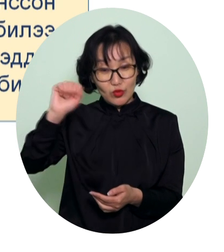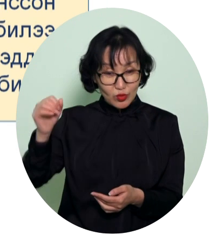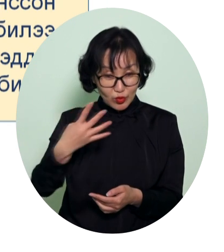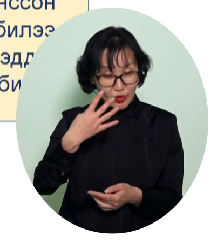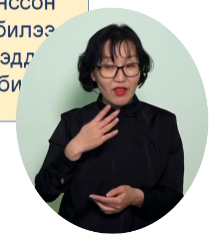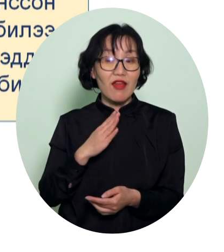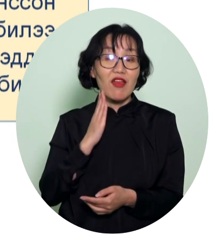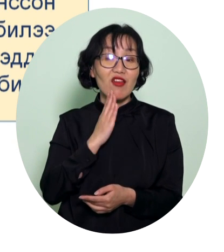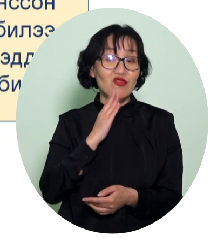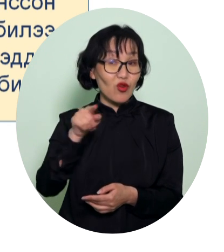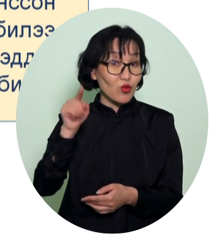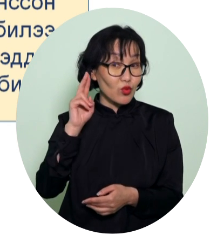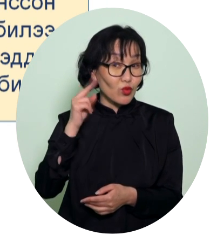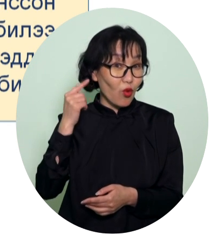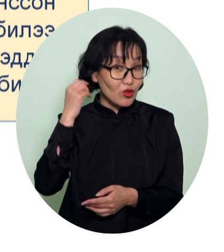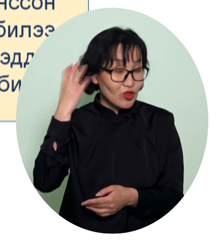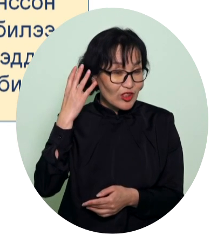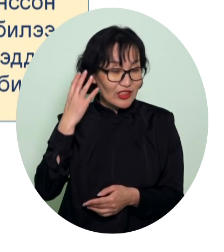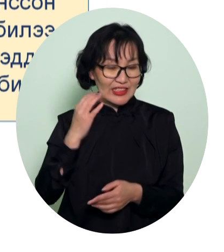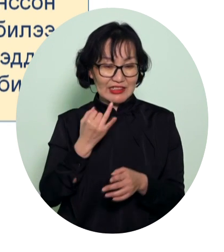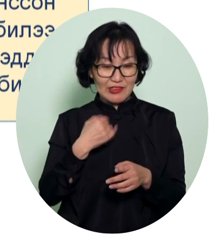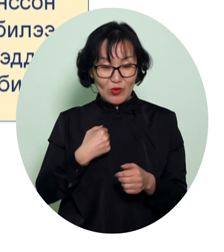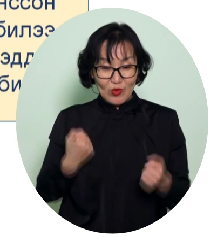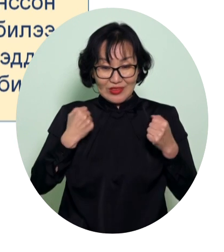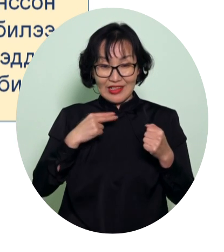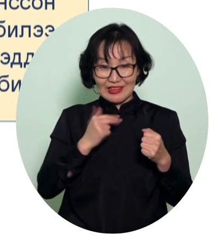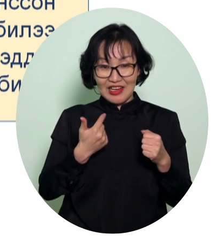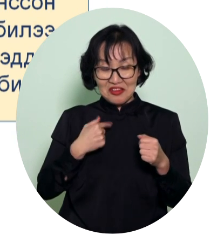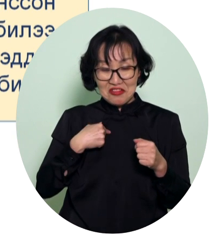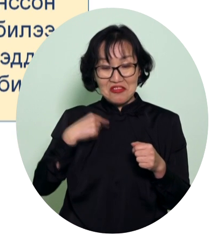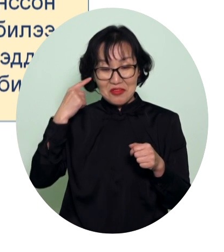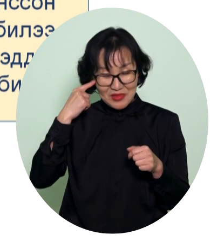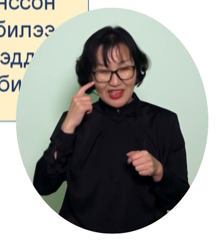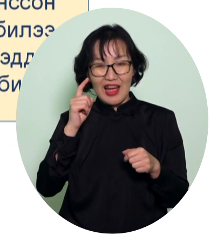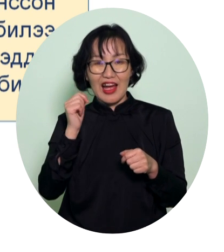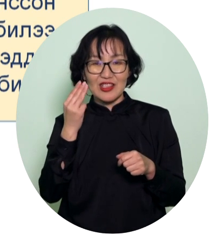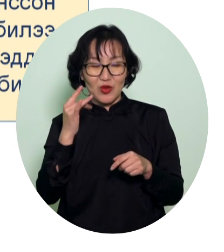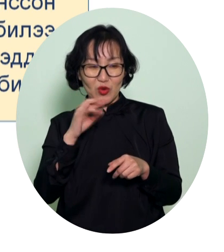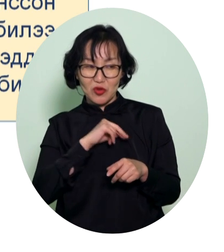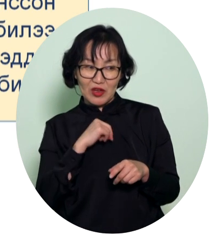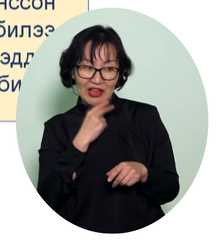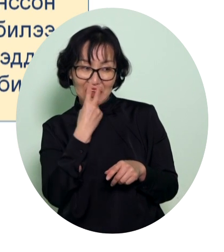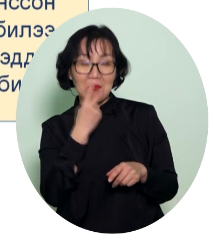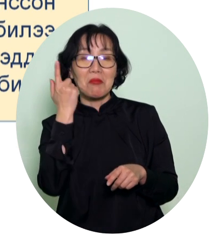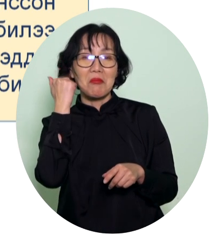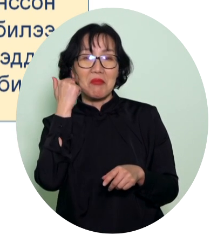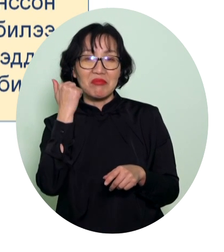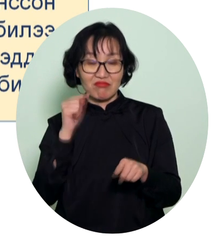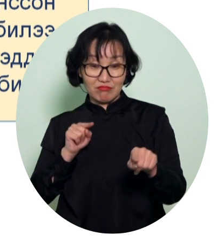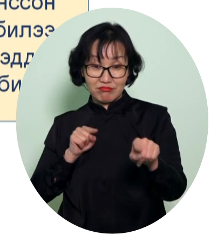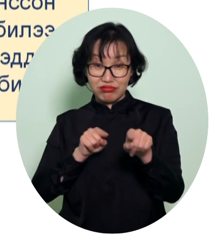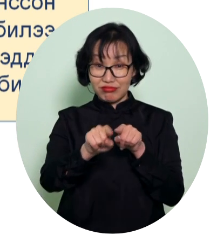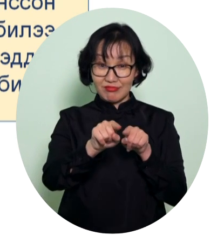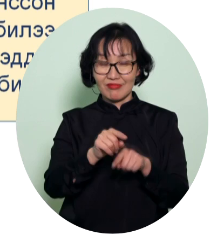За дөрөвт нь ихийнхэн дуу сонссон эсгэл даг сум юм билээ. Ингэдэг гэдгийг нь мэддэг хашир уяач ном юм билээ гэсэн